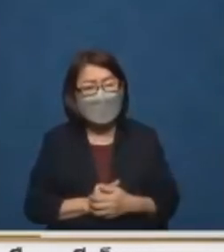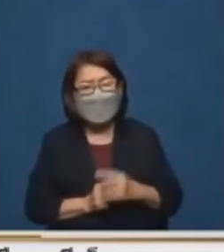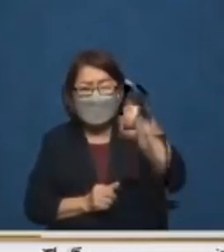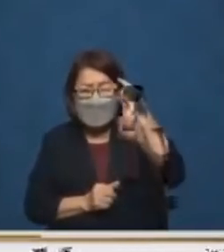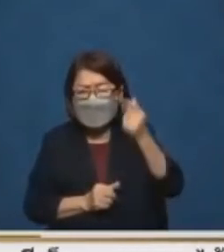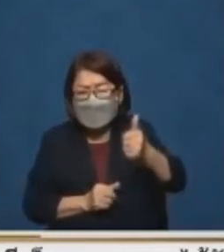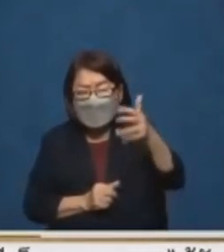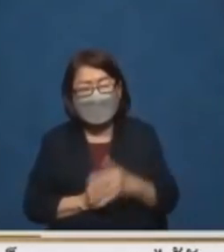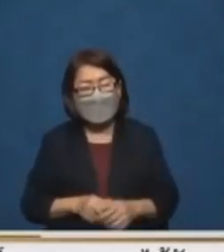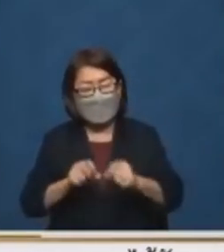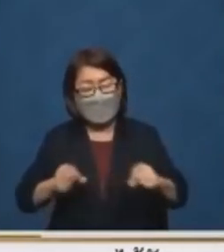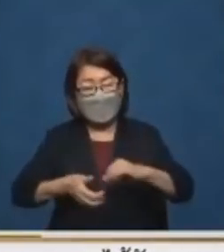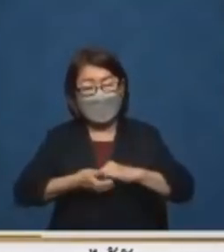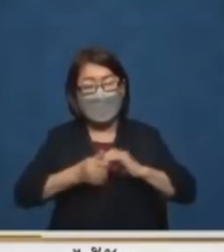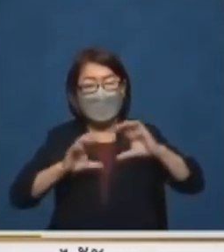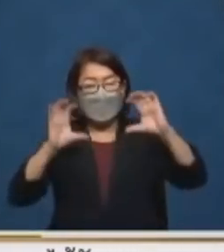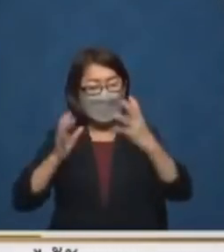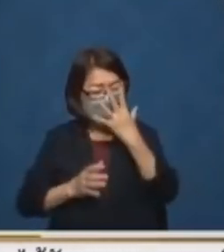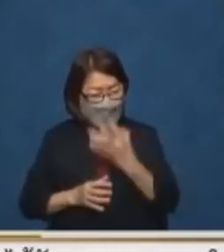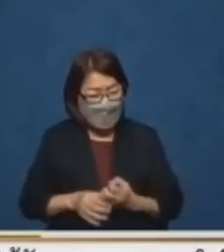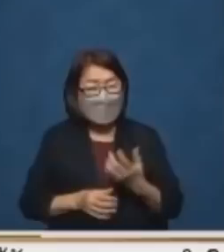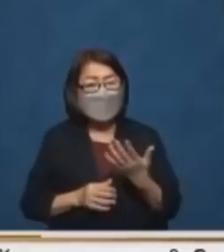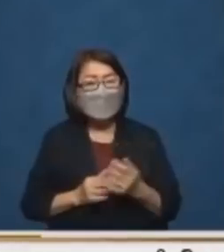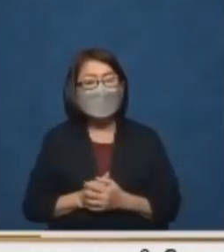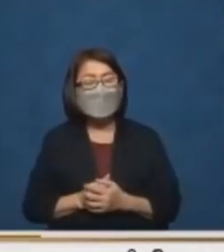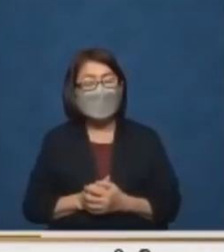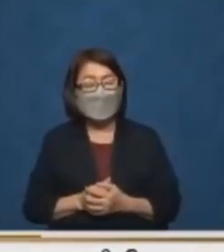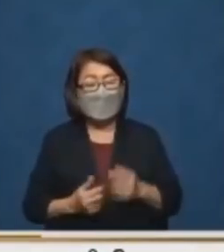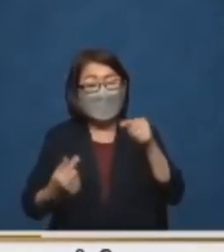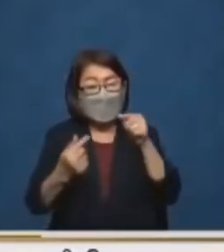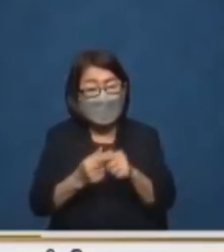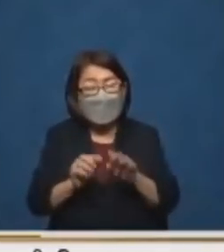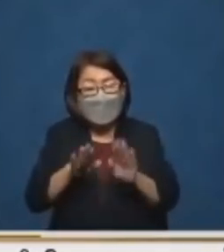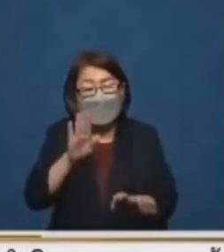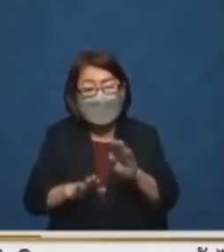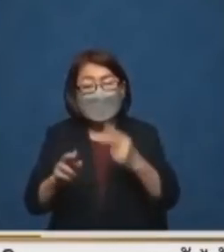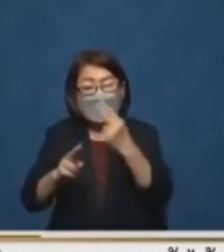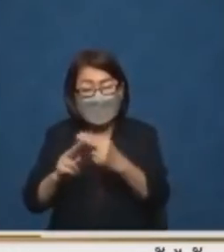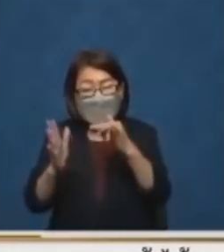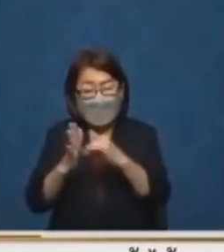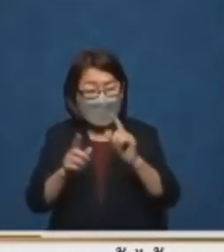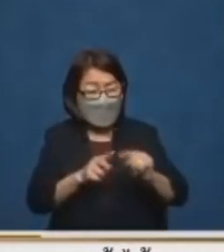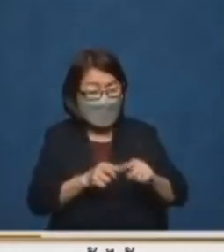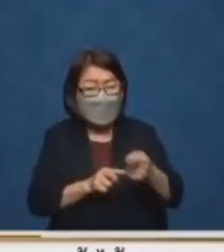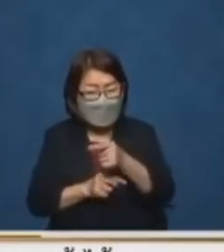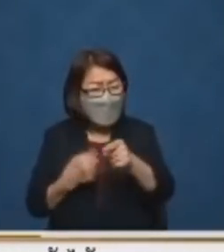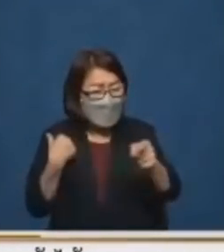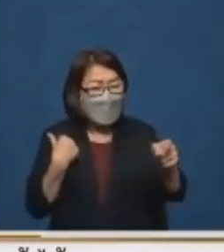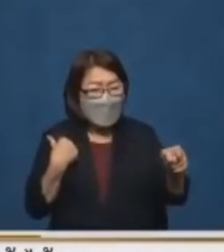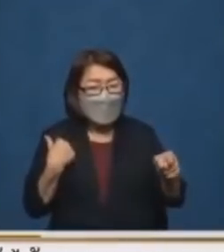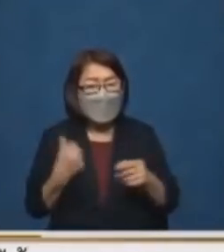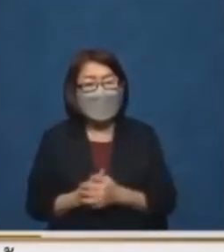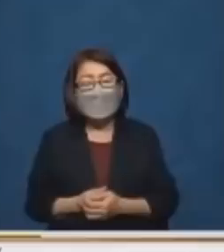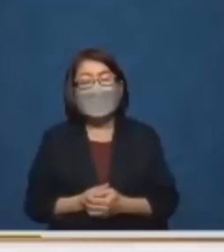สัญญาทำให้ลมีความเสยเปรีดหากเปรีบเทียบกวัคซีนอีกหลายชนิดทมีอยู่ทั่วไปหลีกเรีง